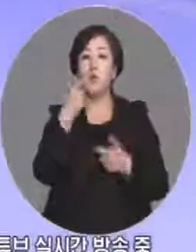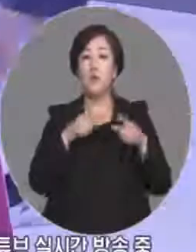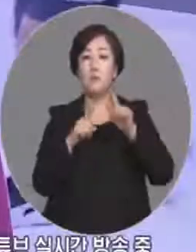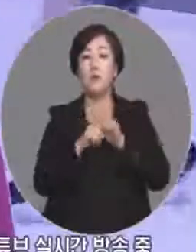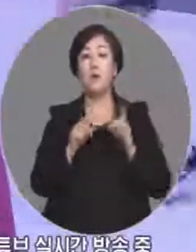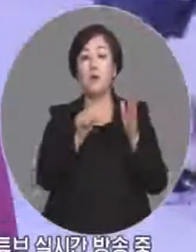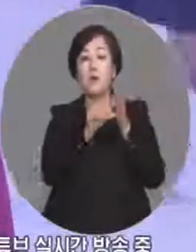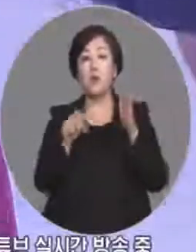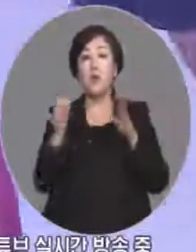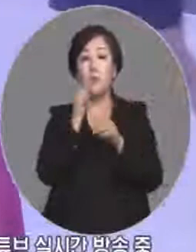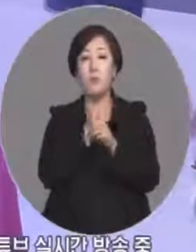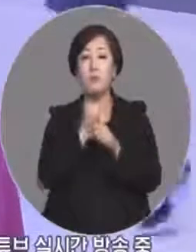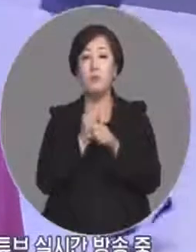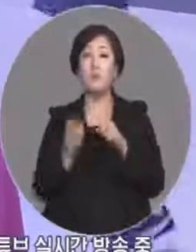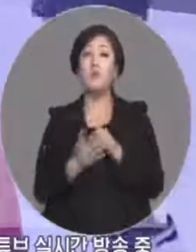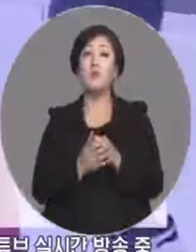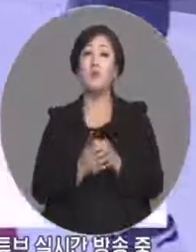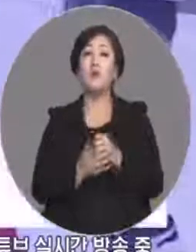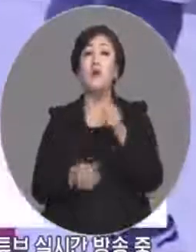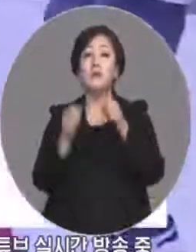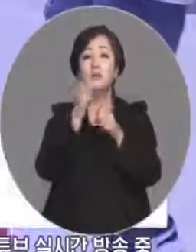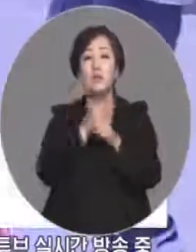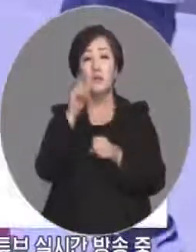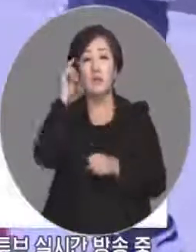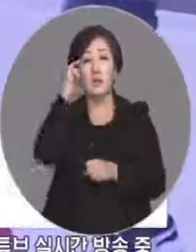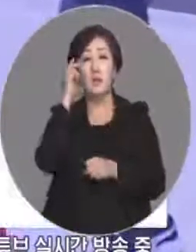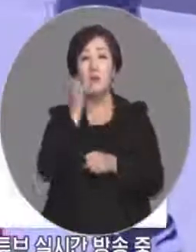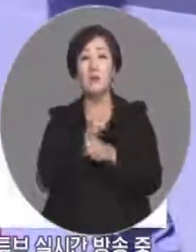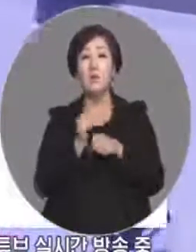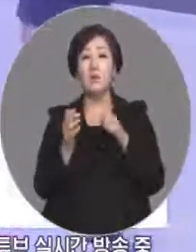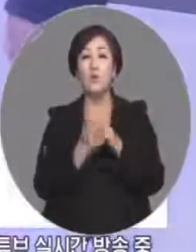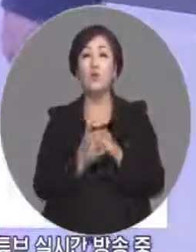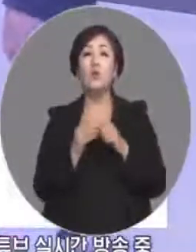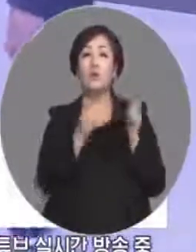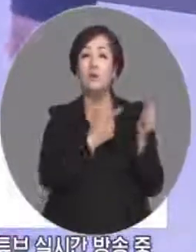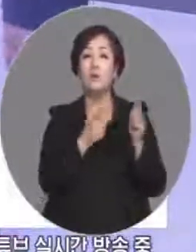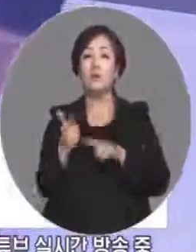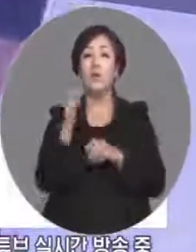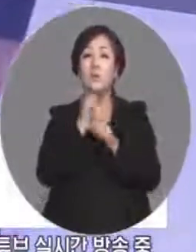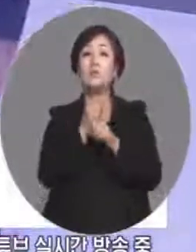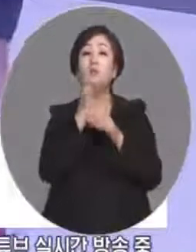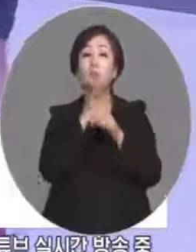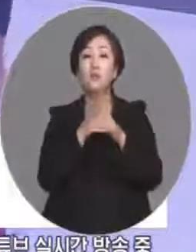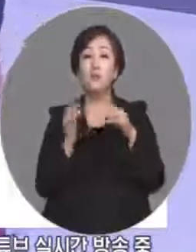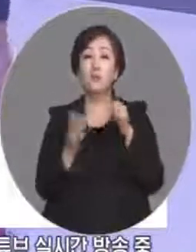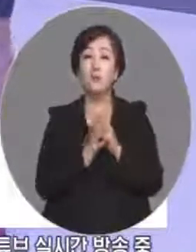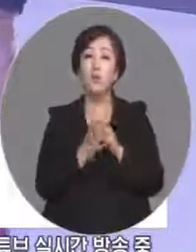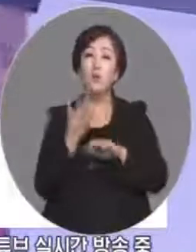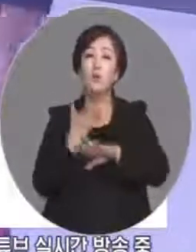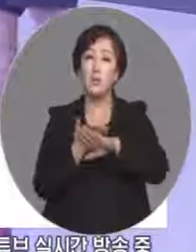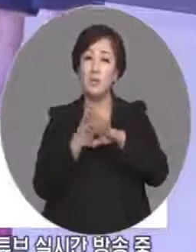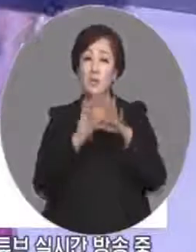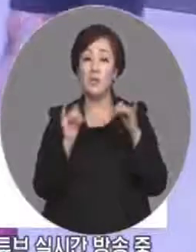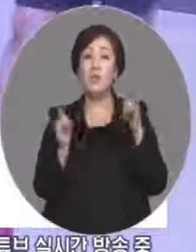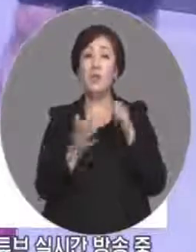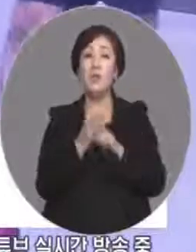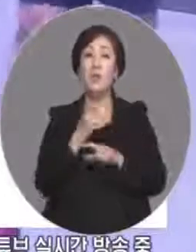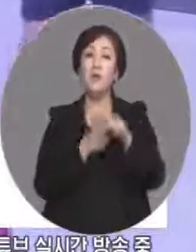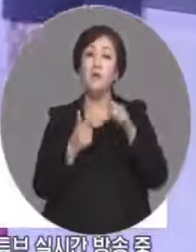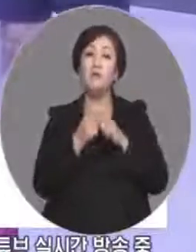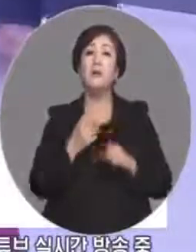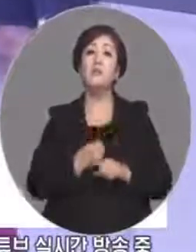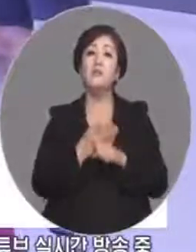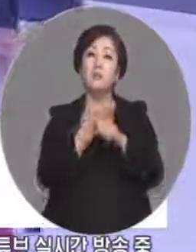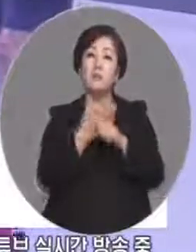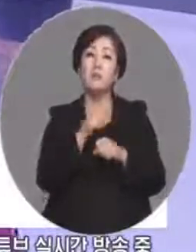뽐냅니다. 창작 작품을 위주로 지금 또 많이 만들고 있는 중이거든요. 남들에게 뭔가 전해줄 수